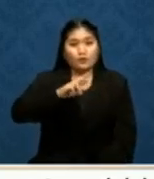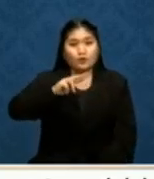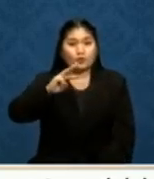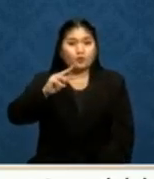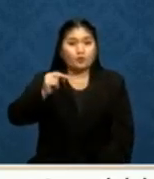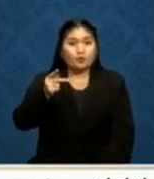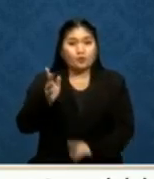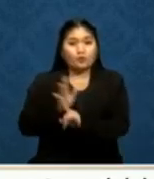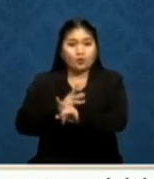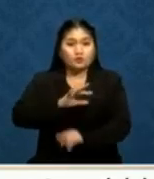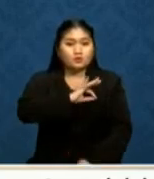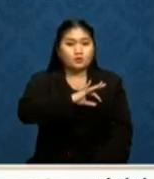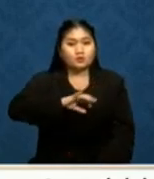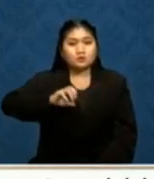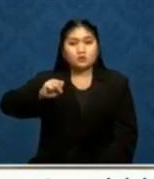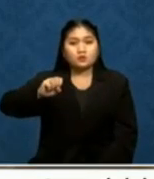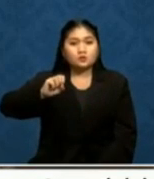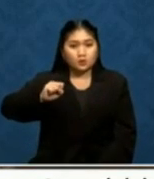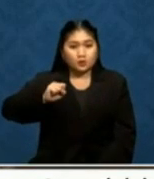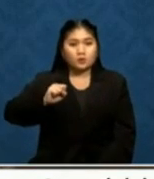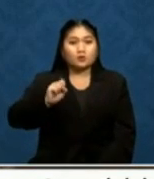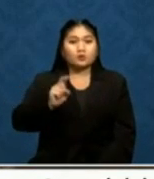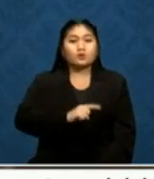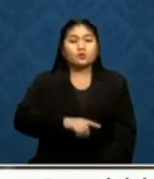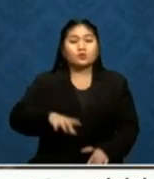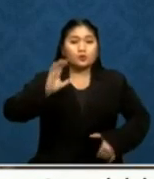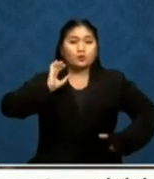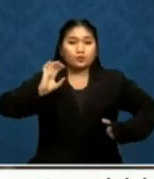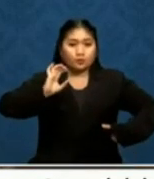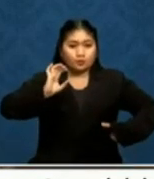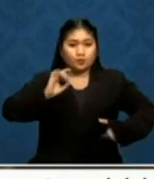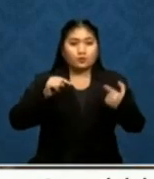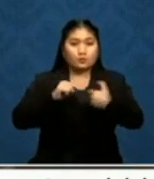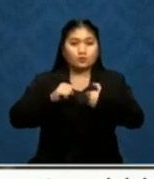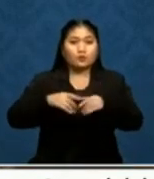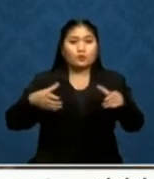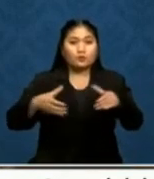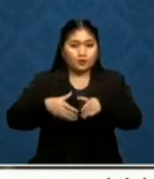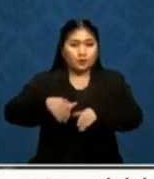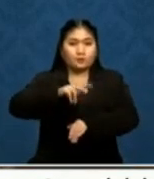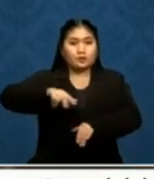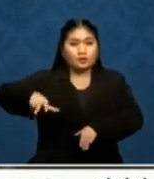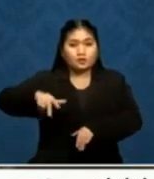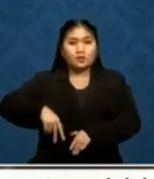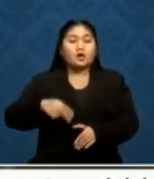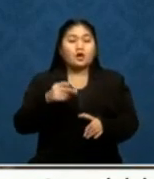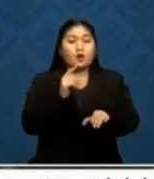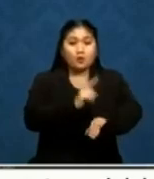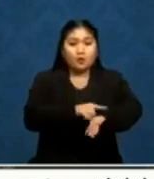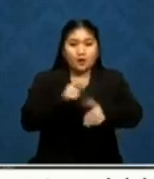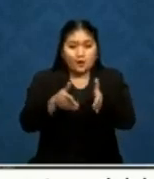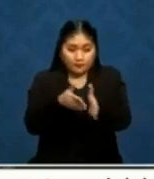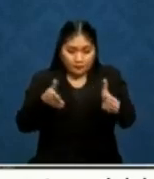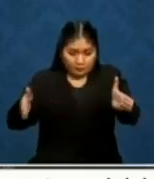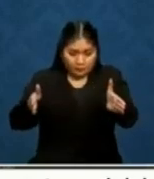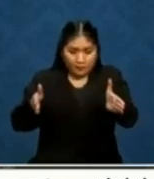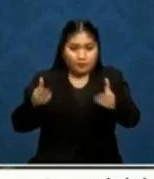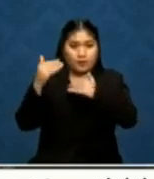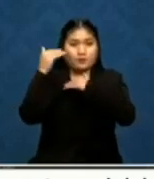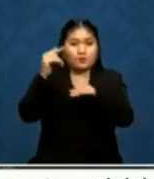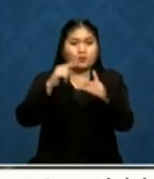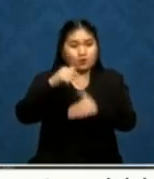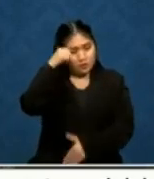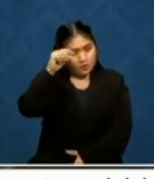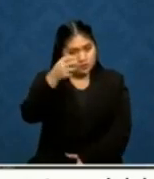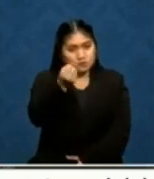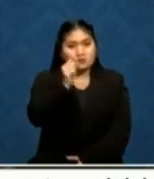ญาสมาชิกสภาผู้แทนราษฎรจังหวัดลพบุรีพรรคเพื่อไทยครับขอเสนอระยะเวลาแปรยติเป็นเวลา15